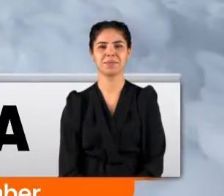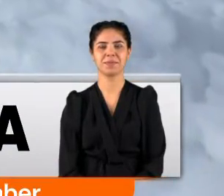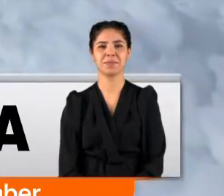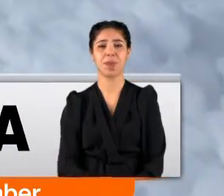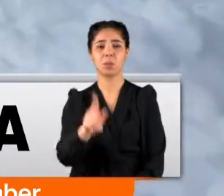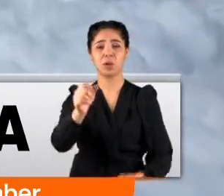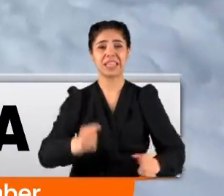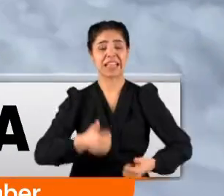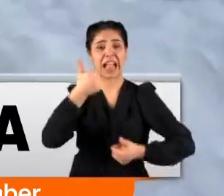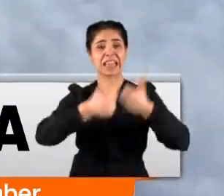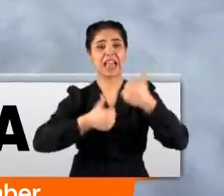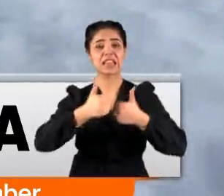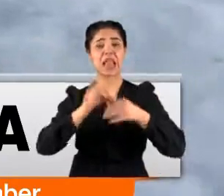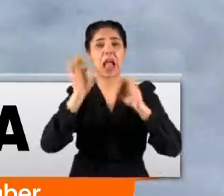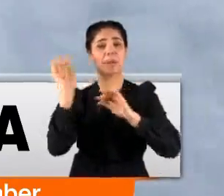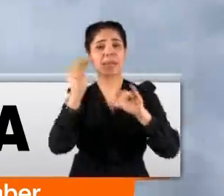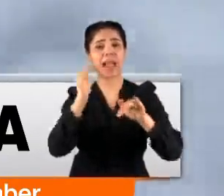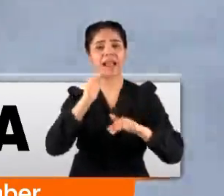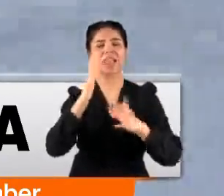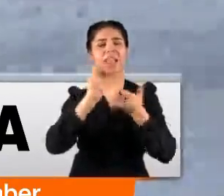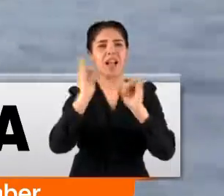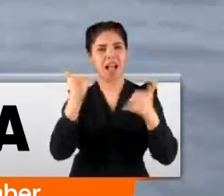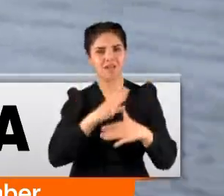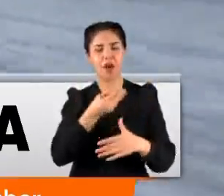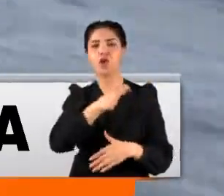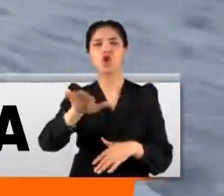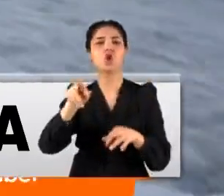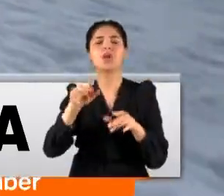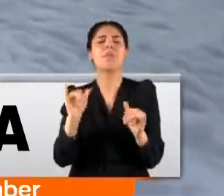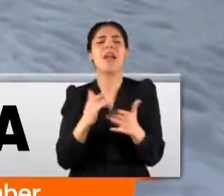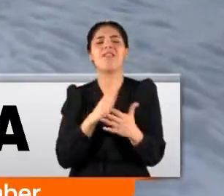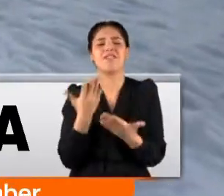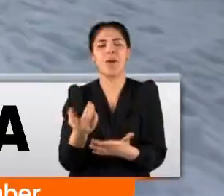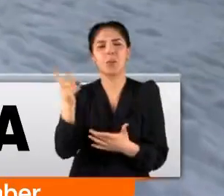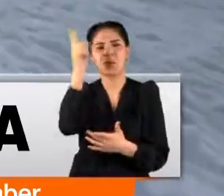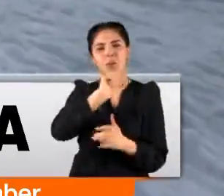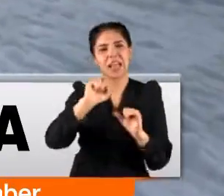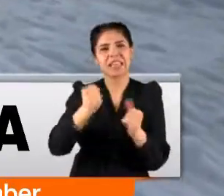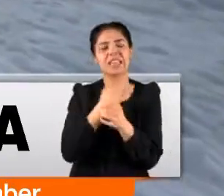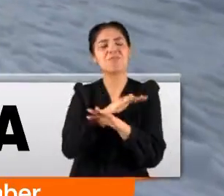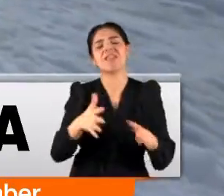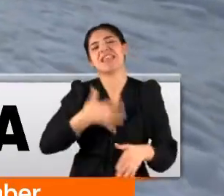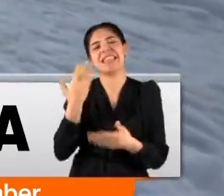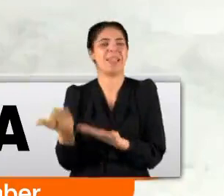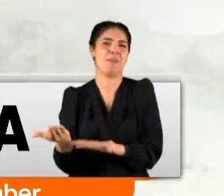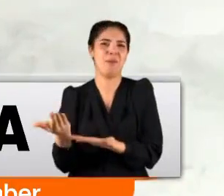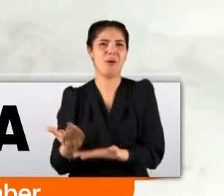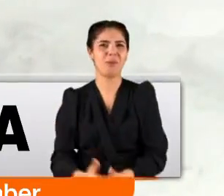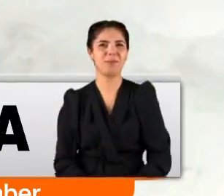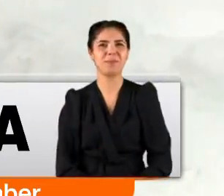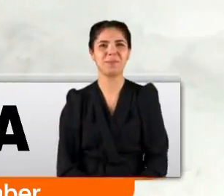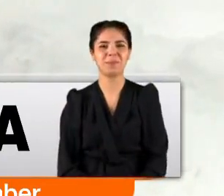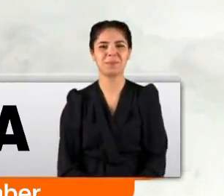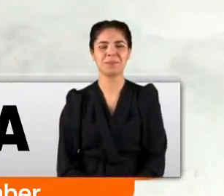Kızak yarışlarının müdavimleri karın keyfini çıkarırken çocuklar gibi eğleniyor. Bu yüzden de kışın bitmesini hiç istemiyorlar.